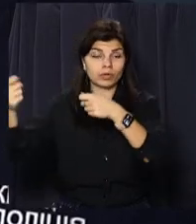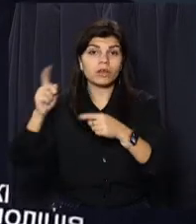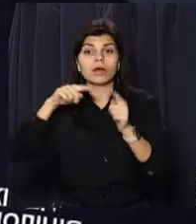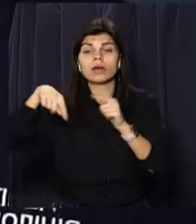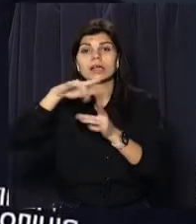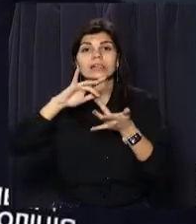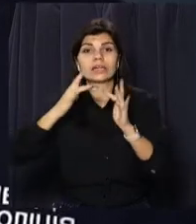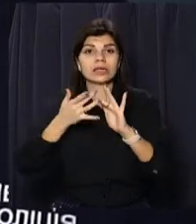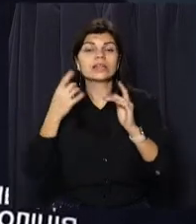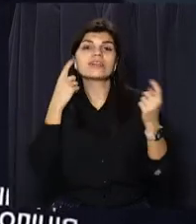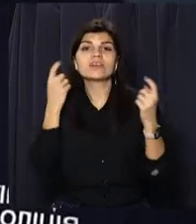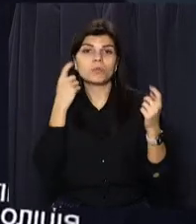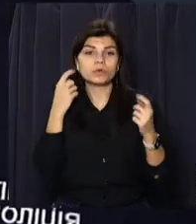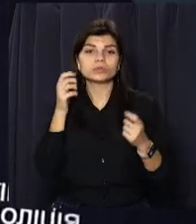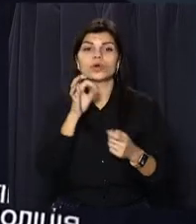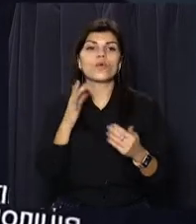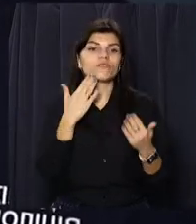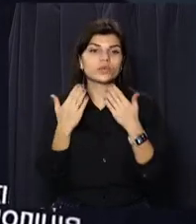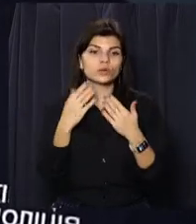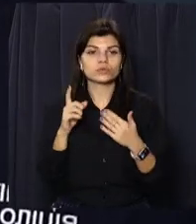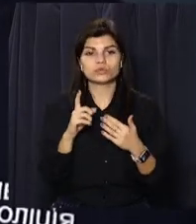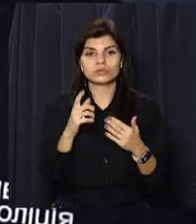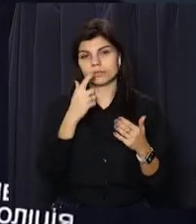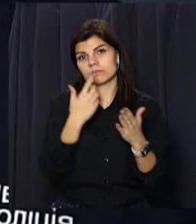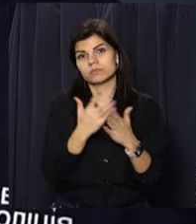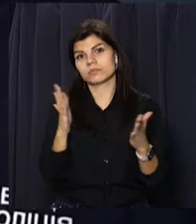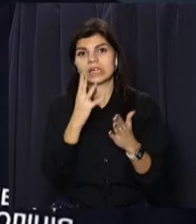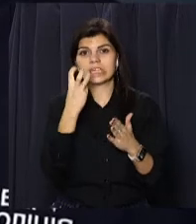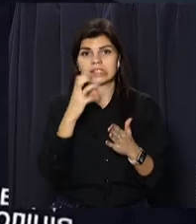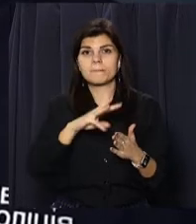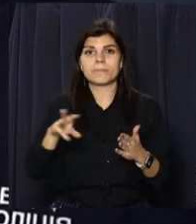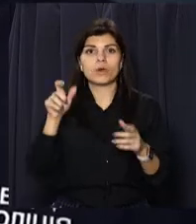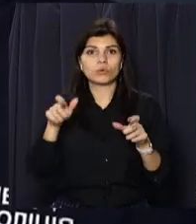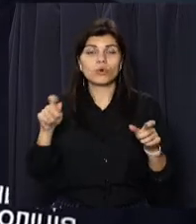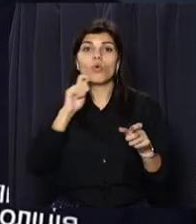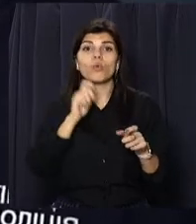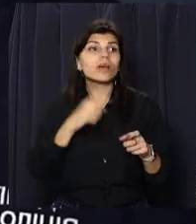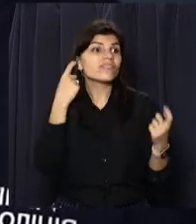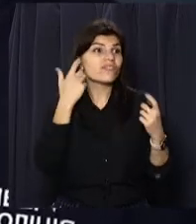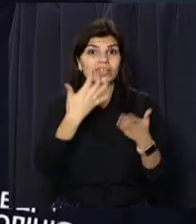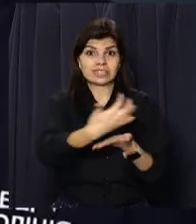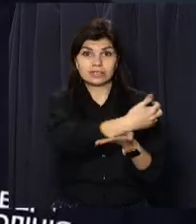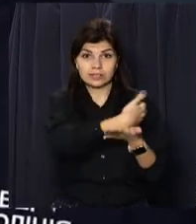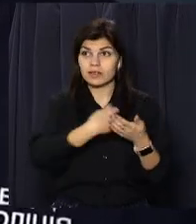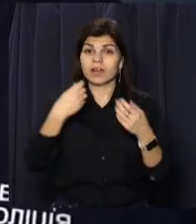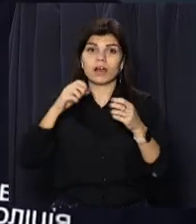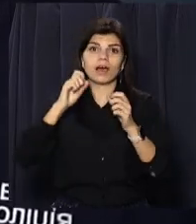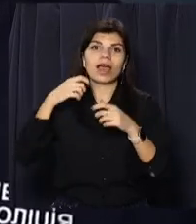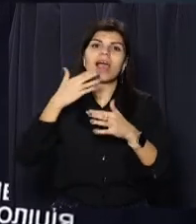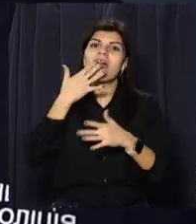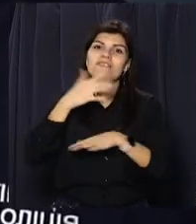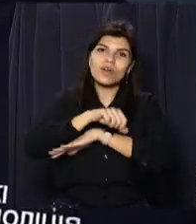інтернет інформації відносно щонайменше 300 мільйонів громадян України, інших країн Європи